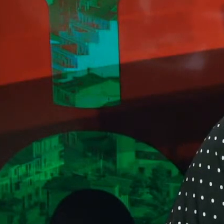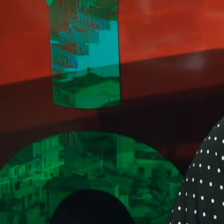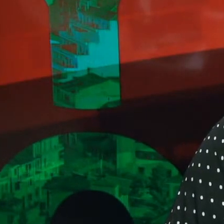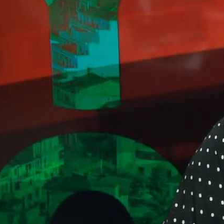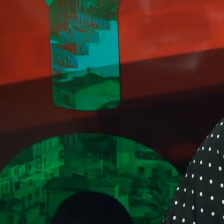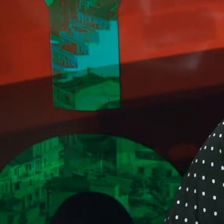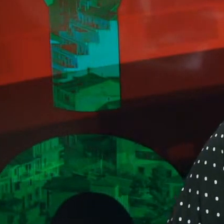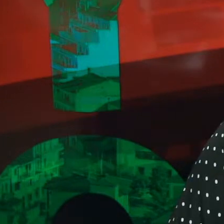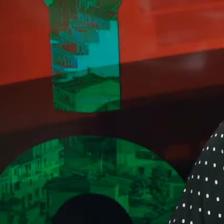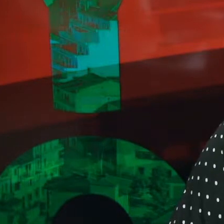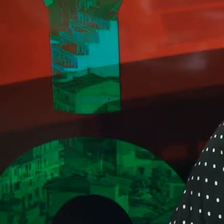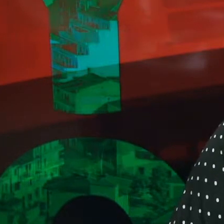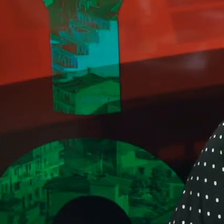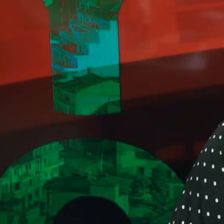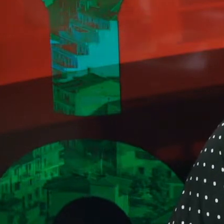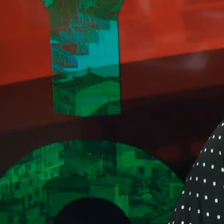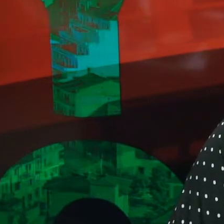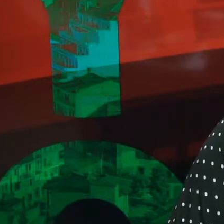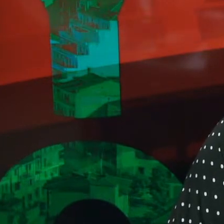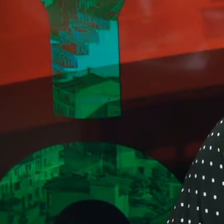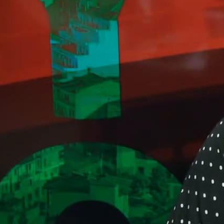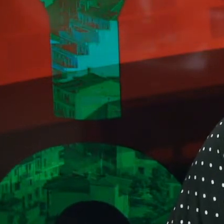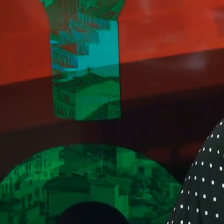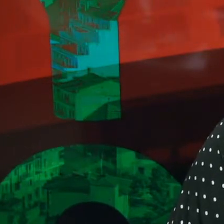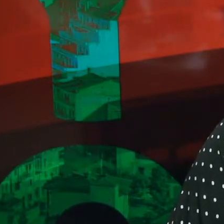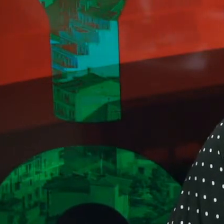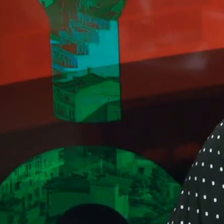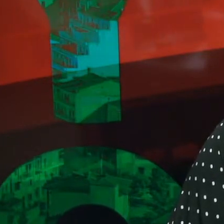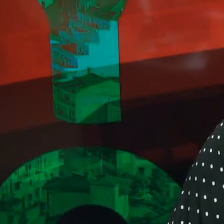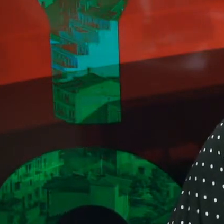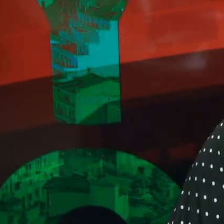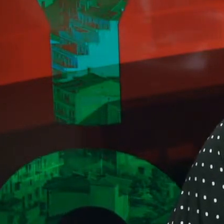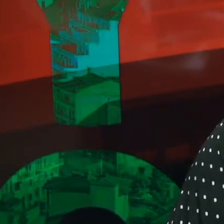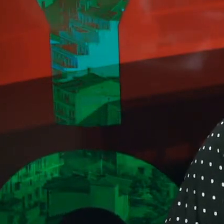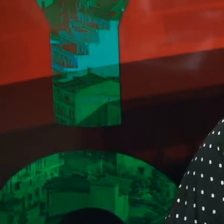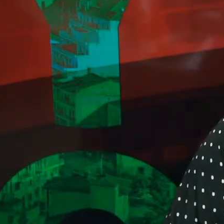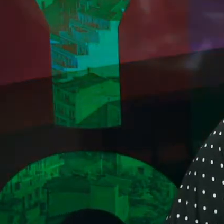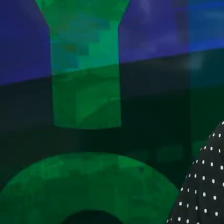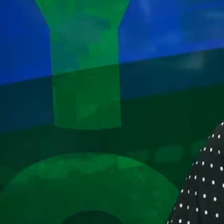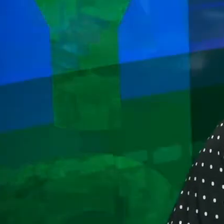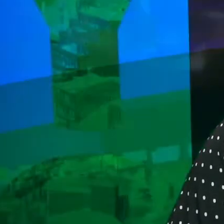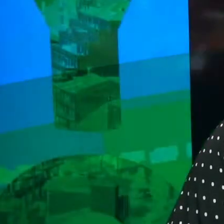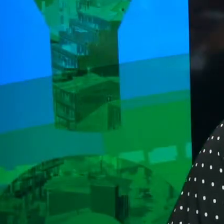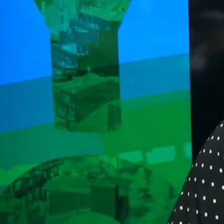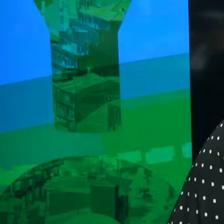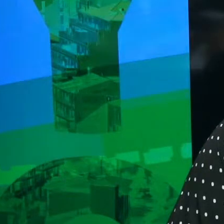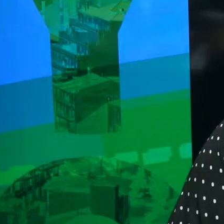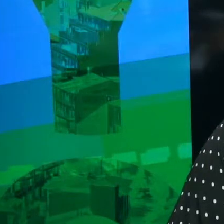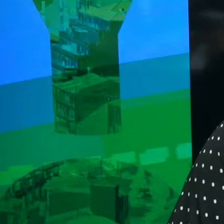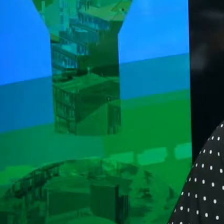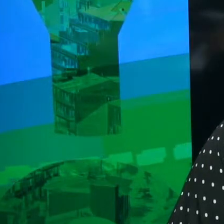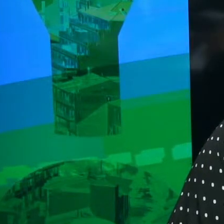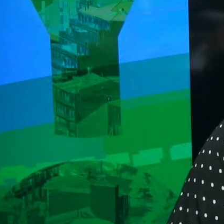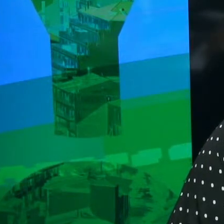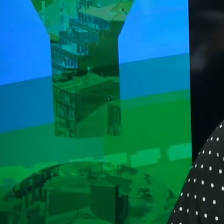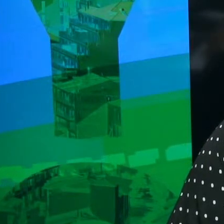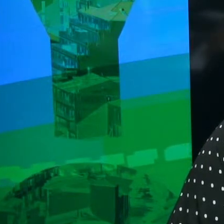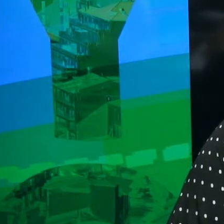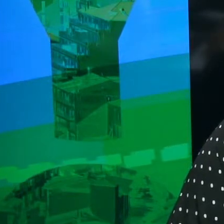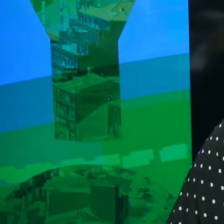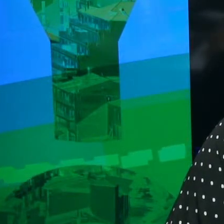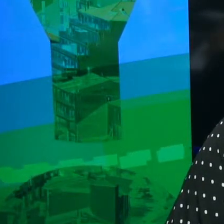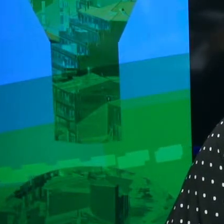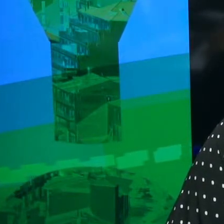Καλησπέρα σας κυρίες και κύριοι, είμαι η Χρύσα Κοσμίδου και αμέσως τώρα ξεκινάει το κεντρικό δελτίο ειδήσεων από το Δίκτυο 1. Να καλωσορίσουμε στο δελτίο μας τον βουλευτή της Νέας